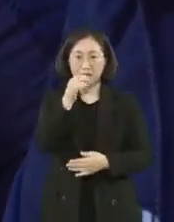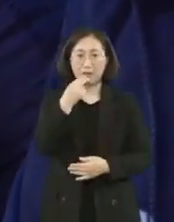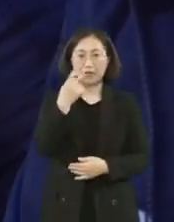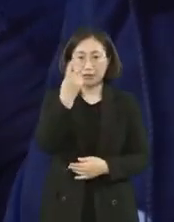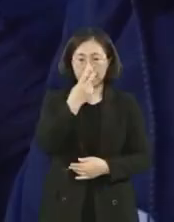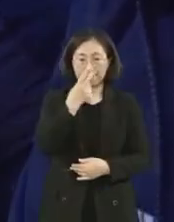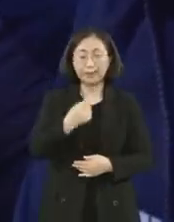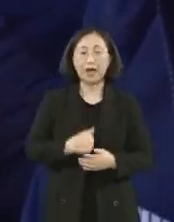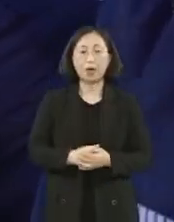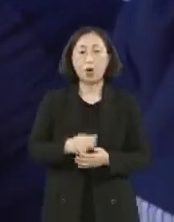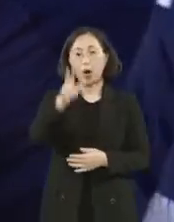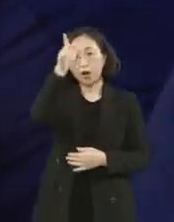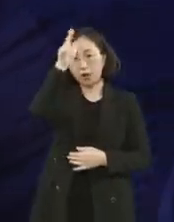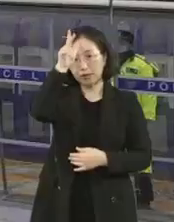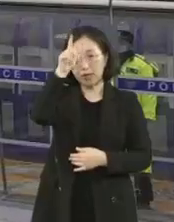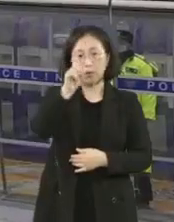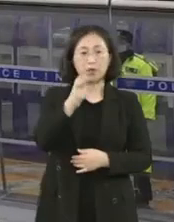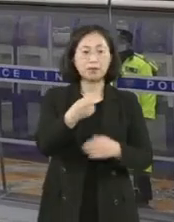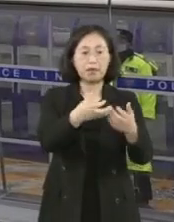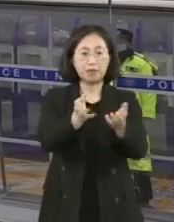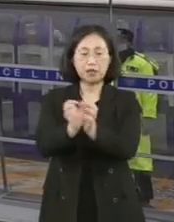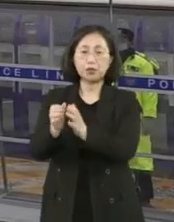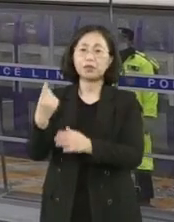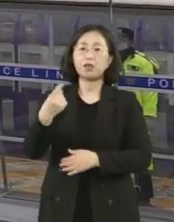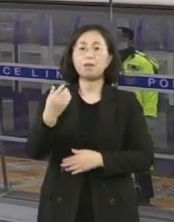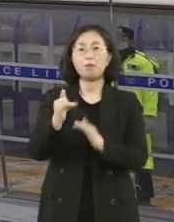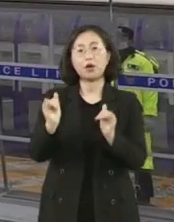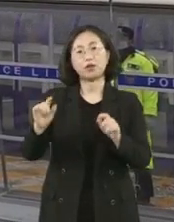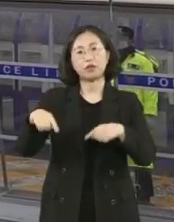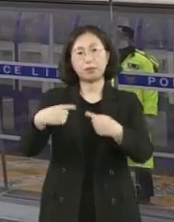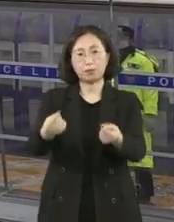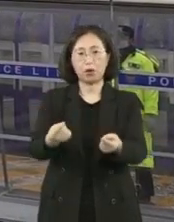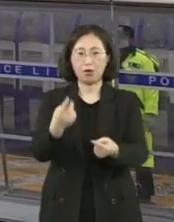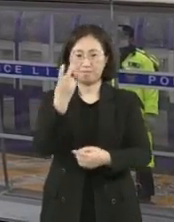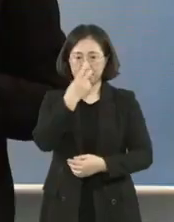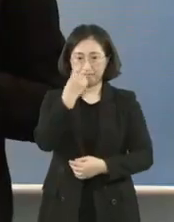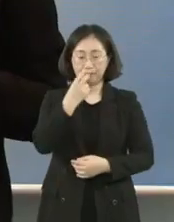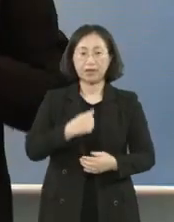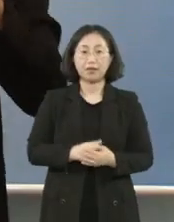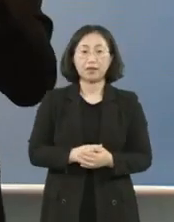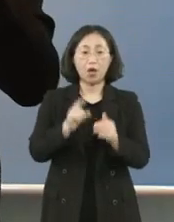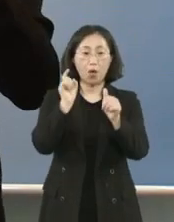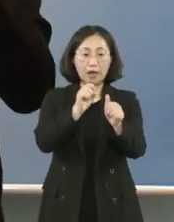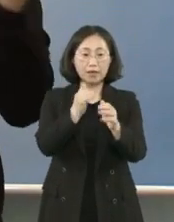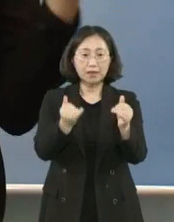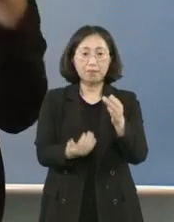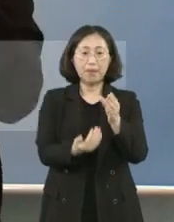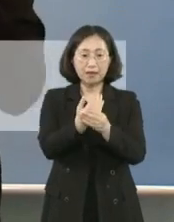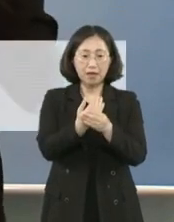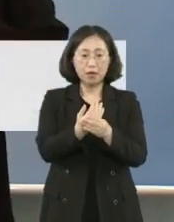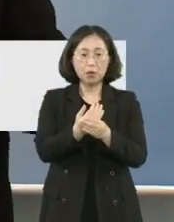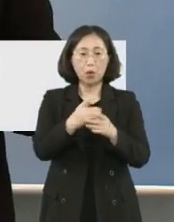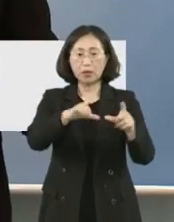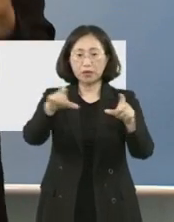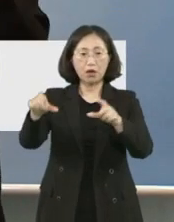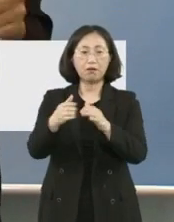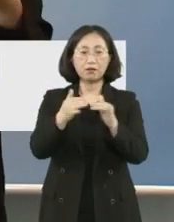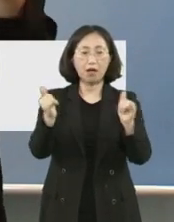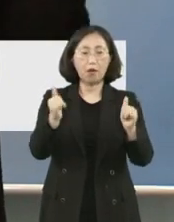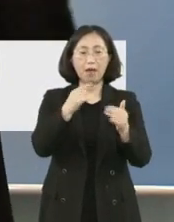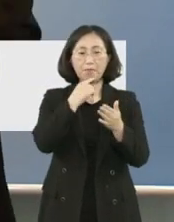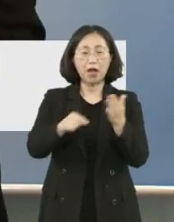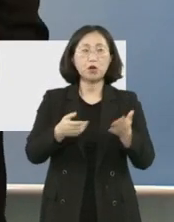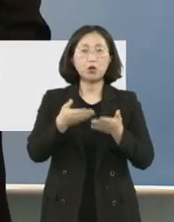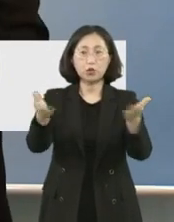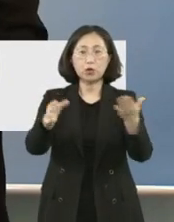확인하고 경찰도 13개 중대 1천여 명의 인원을 투입했습니다. 확진자 발생으로 지역사회의 피해가 발생할